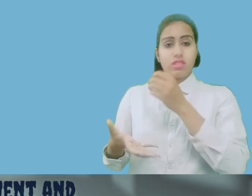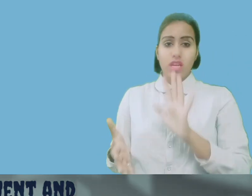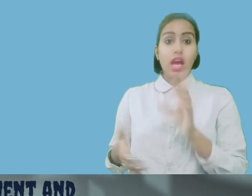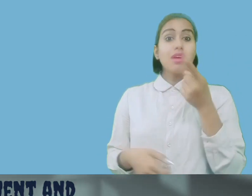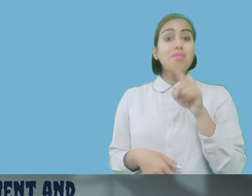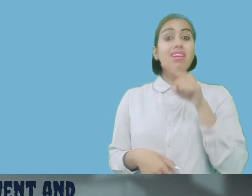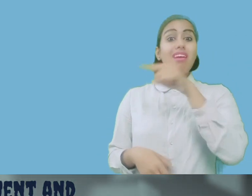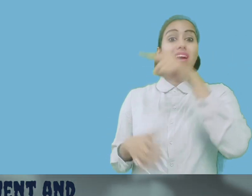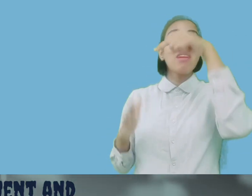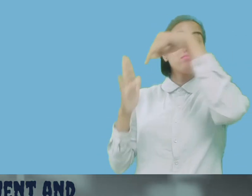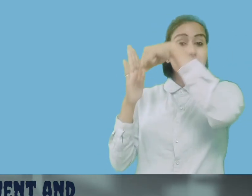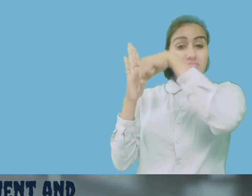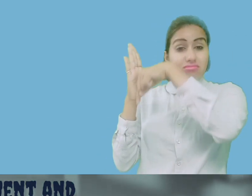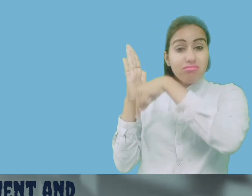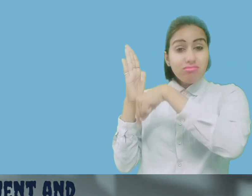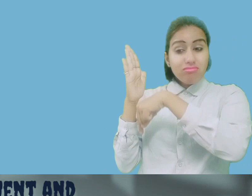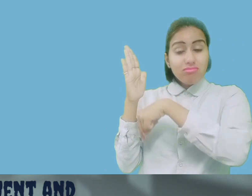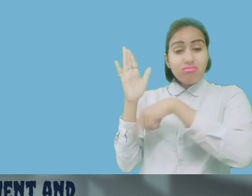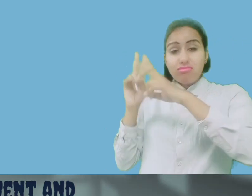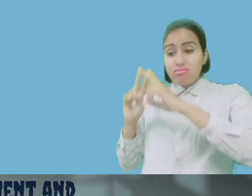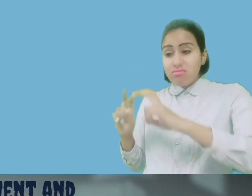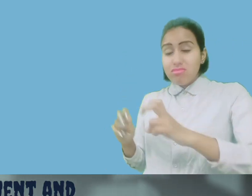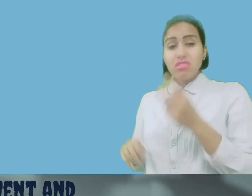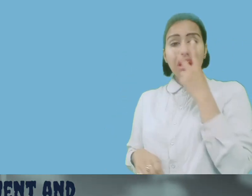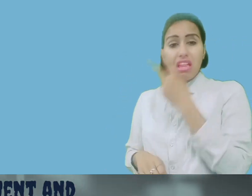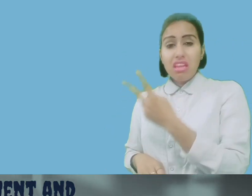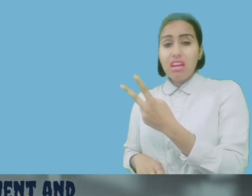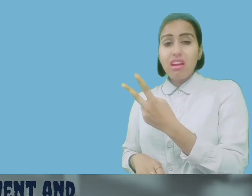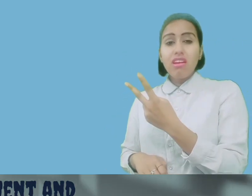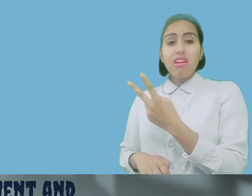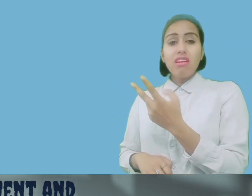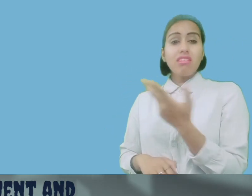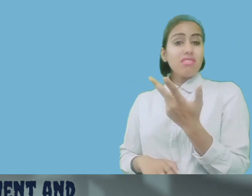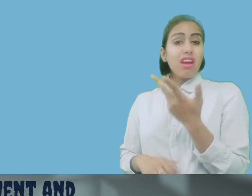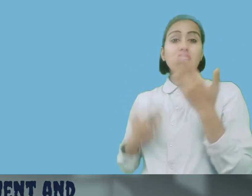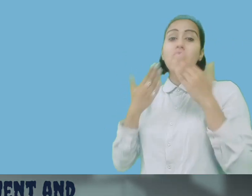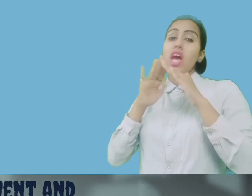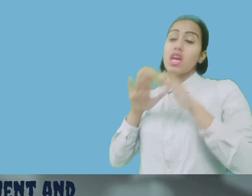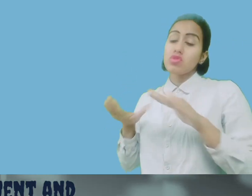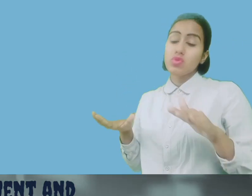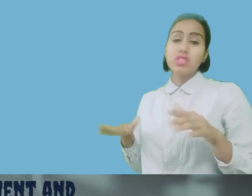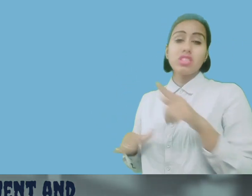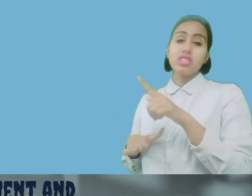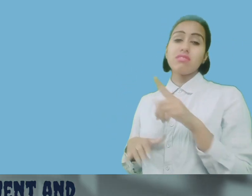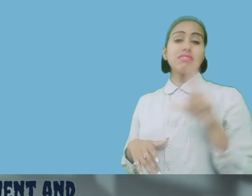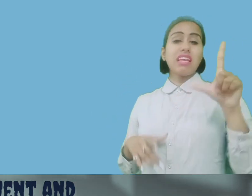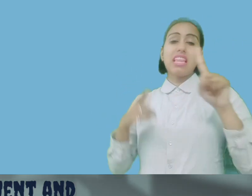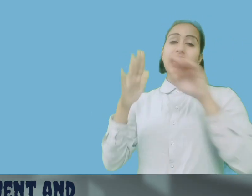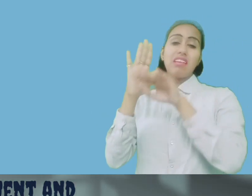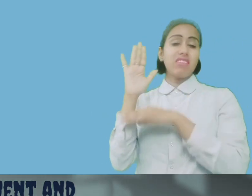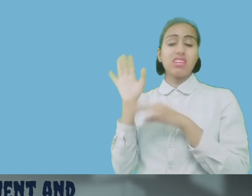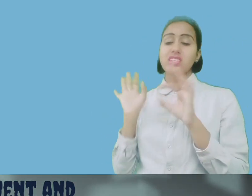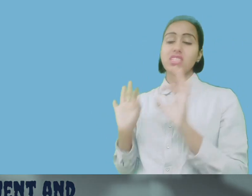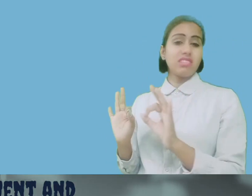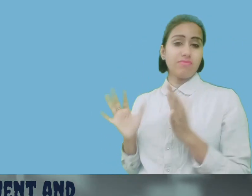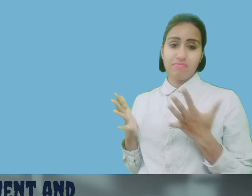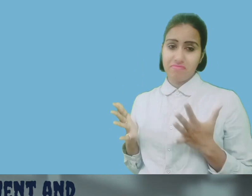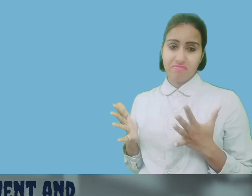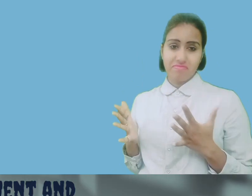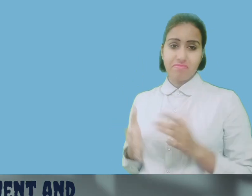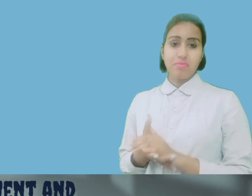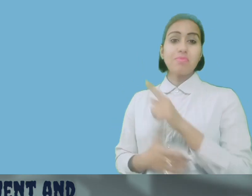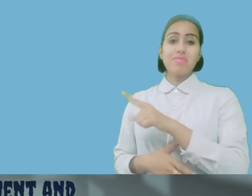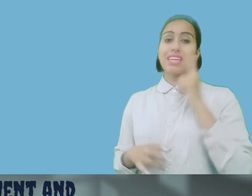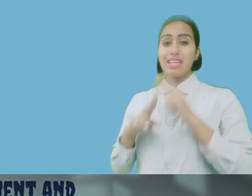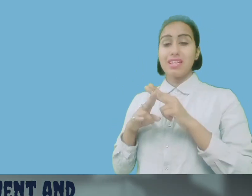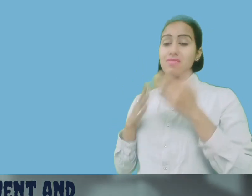मिले। तो ये सोच है आपकी? बिल्कुल, क्योंकि क्या है कि हमेशा लोगों की सोच ये है कि अगर कोई व्यक्ति बधिर है तो उसके जैसे उसके